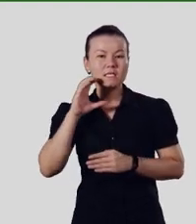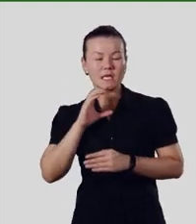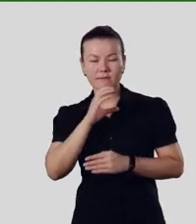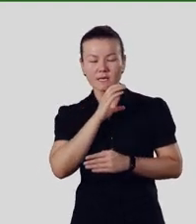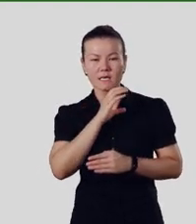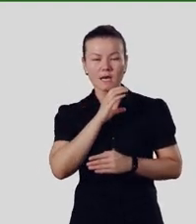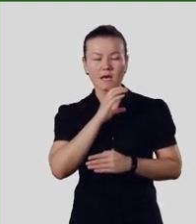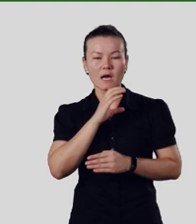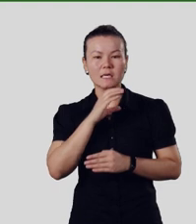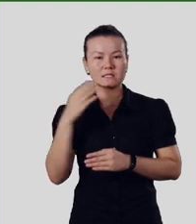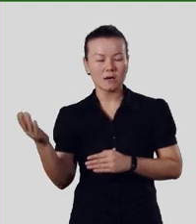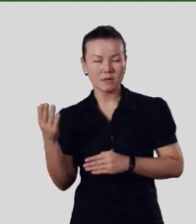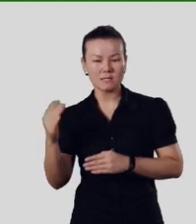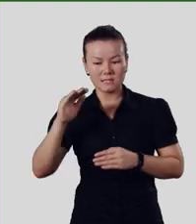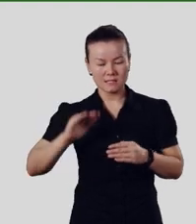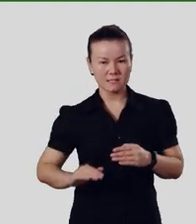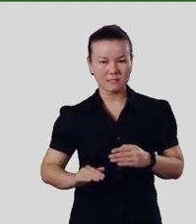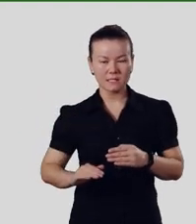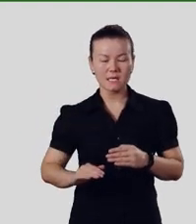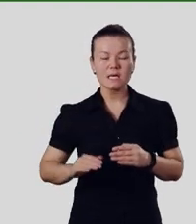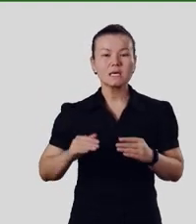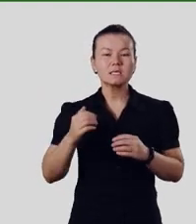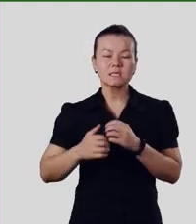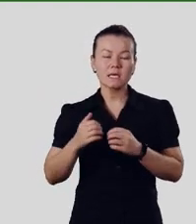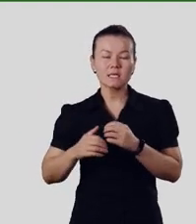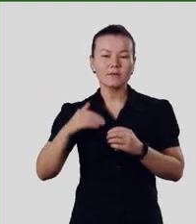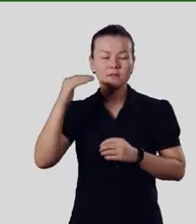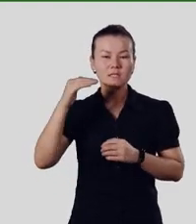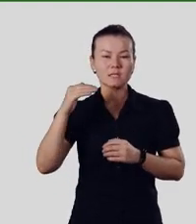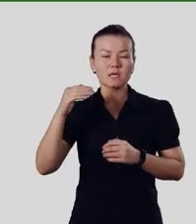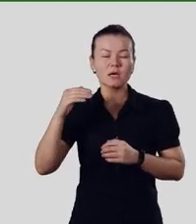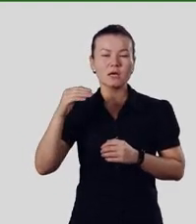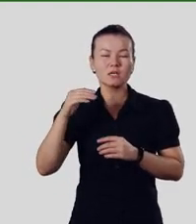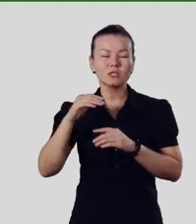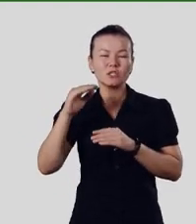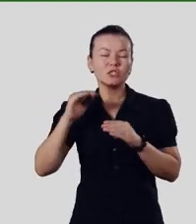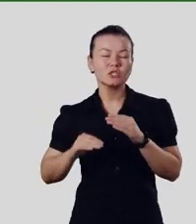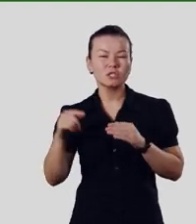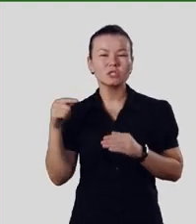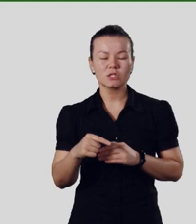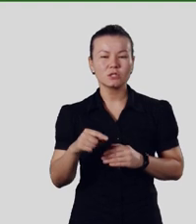Северо-западную – низкая, средняя высота ниже 1000 метров.